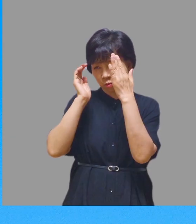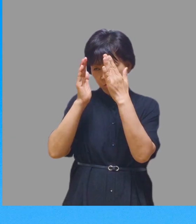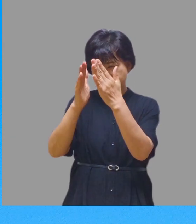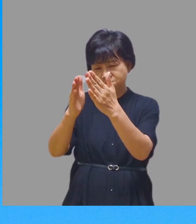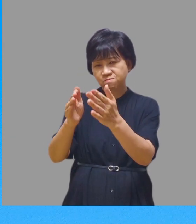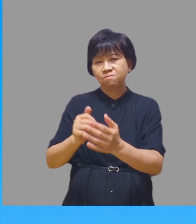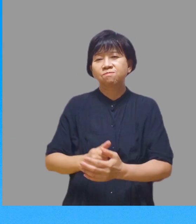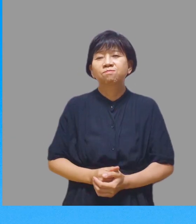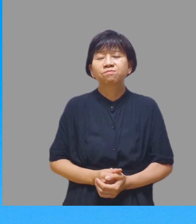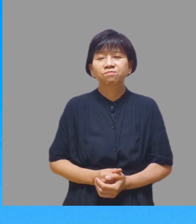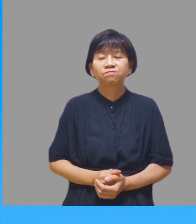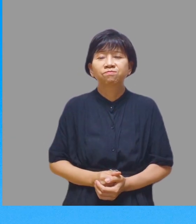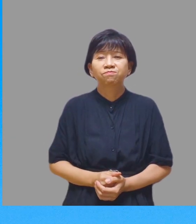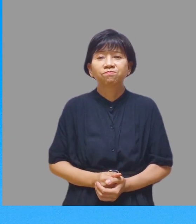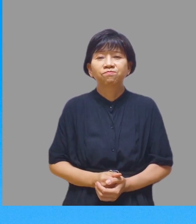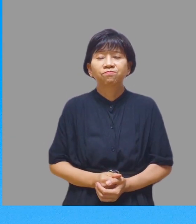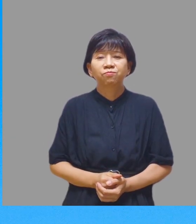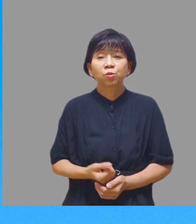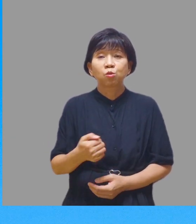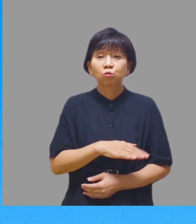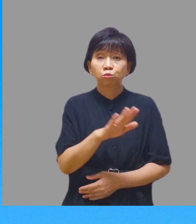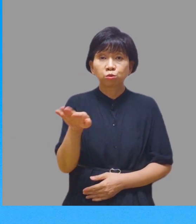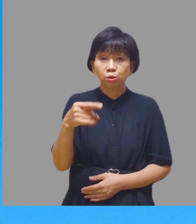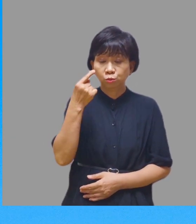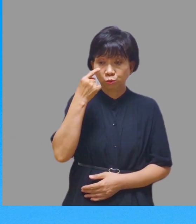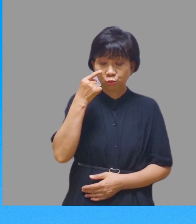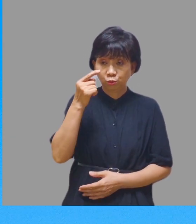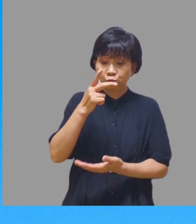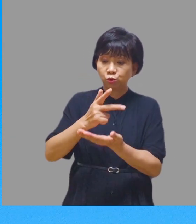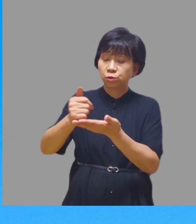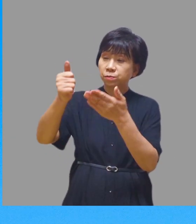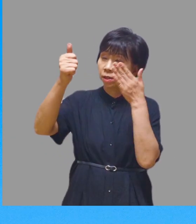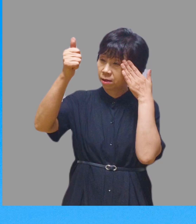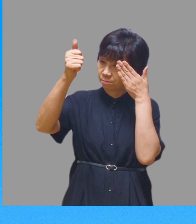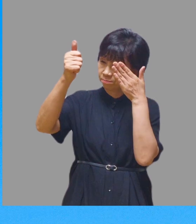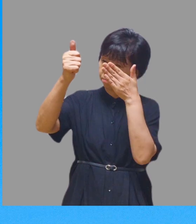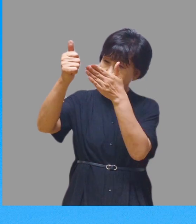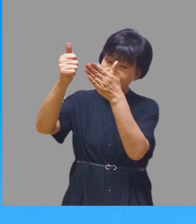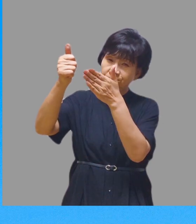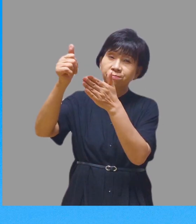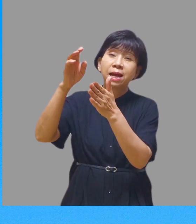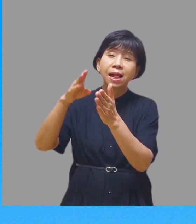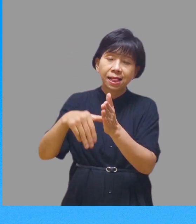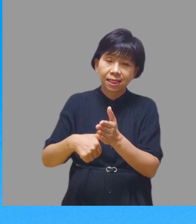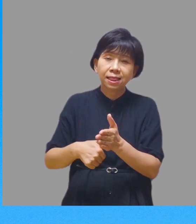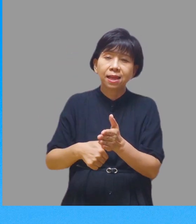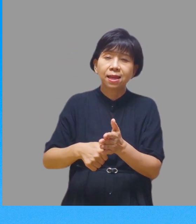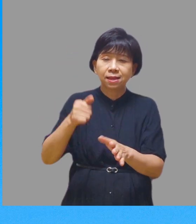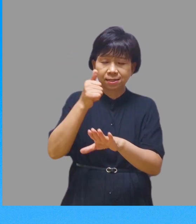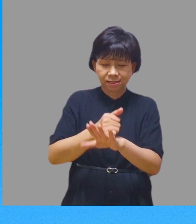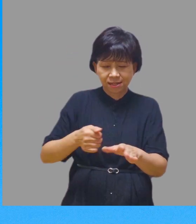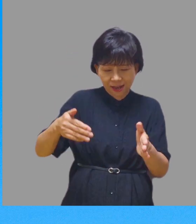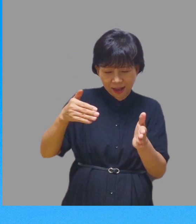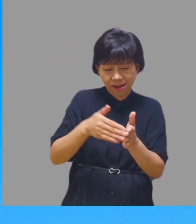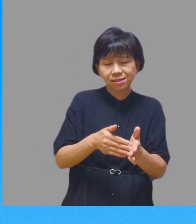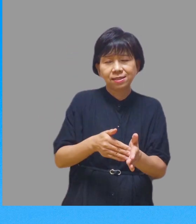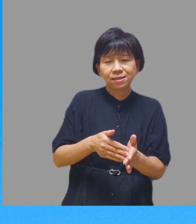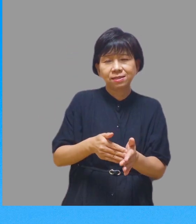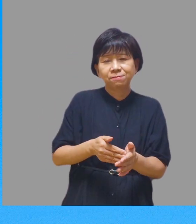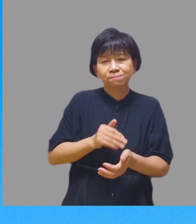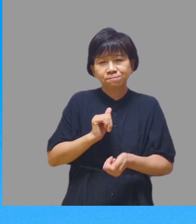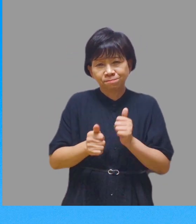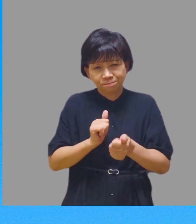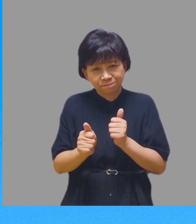그리스도이신 줄 믿습니다. 우리의 시선을 주님께 고정할 때 우리가 끝까지 달려갈 수 있는 거예요.